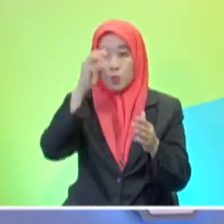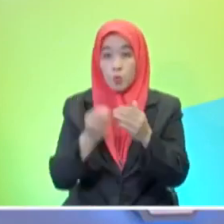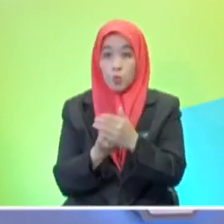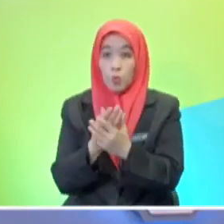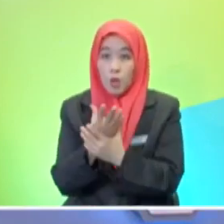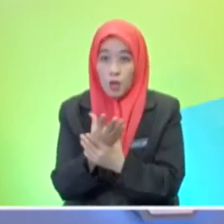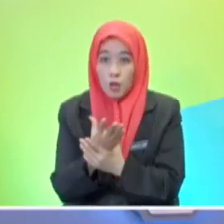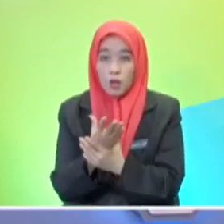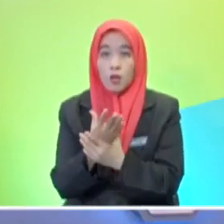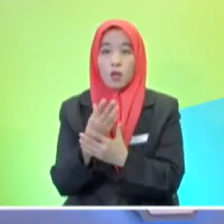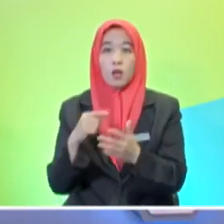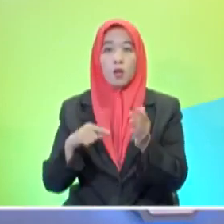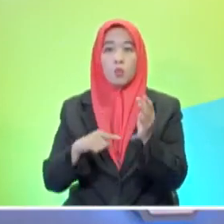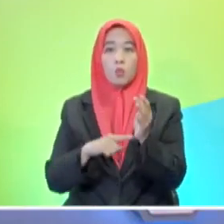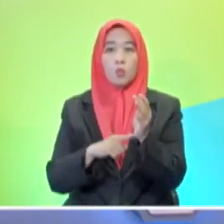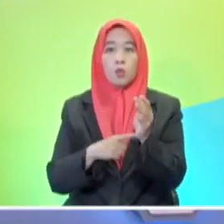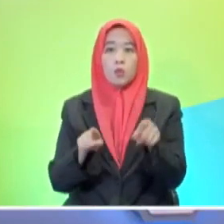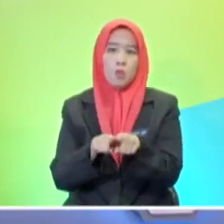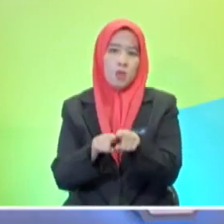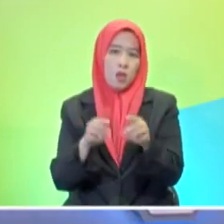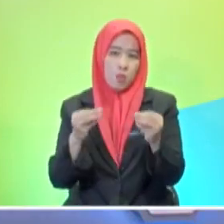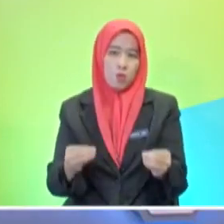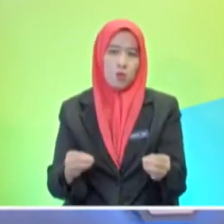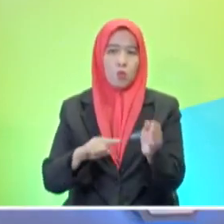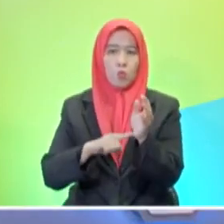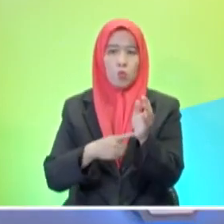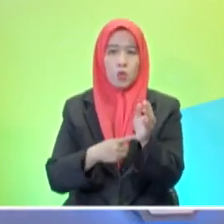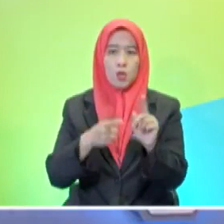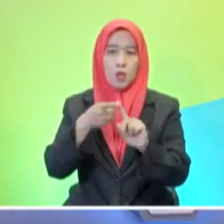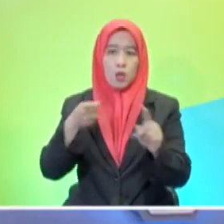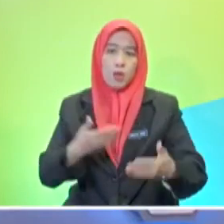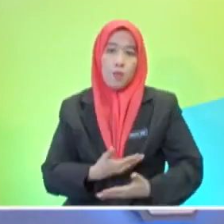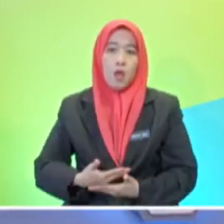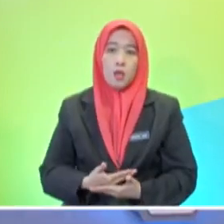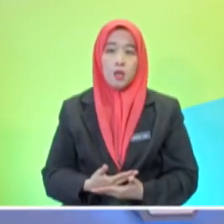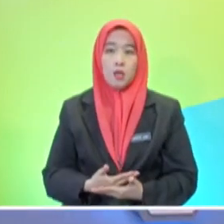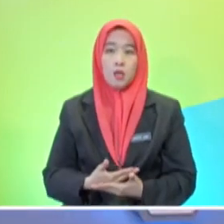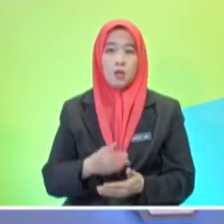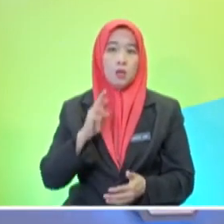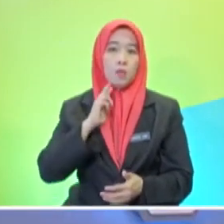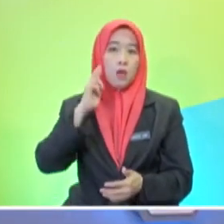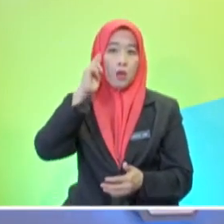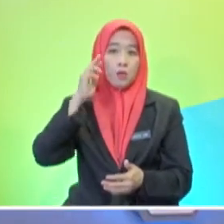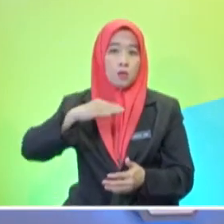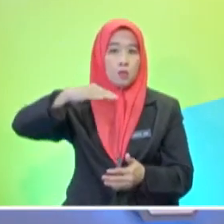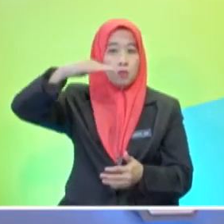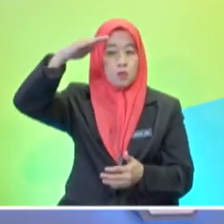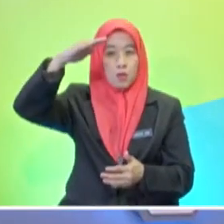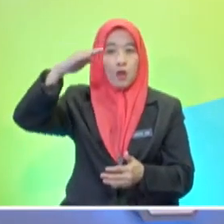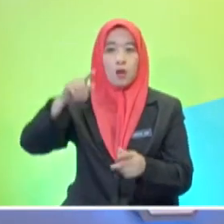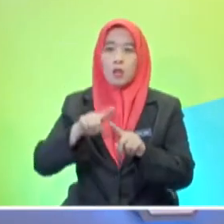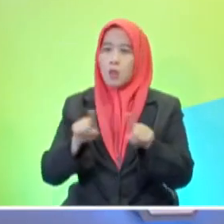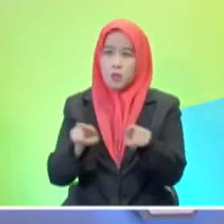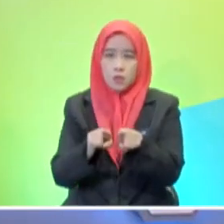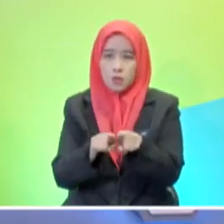Dia akan bermula daripada bayi, manusialah. Bayi, kanak-kanak, remaja dan sebagainya. Kalau tumbuhan pun sama.